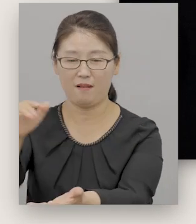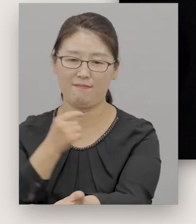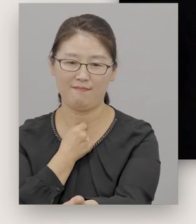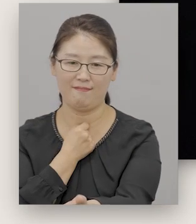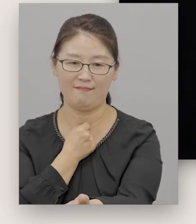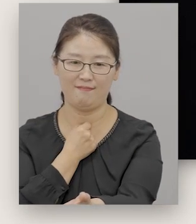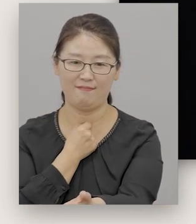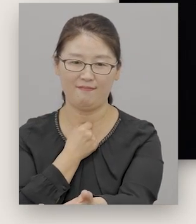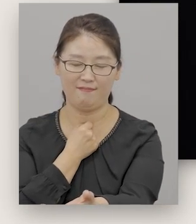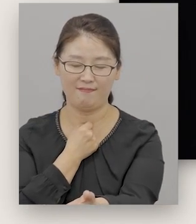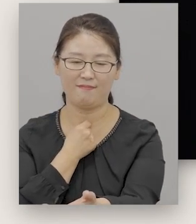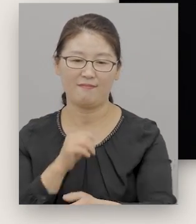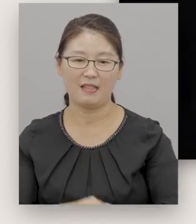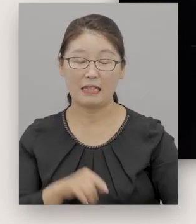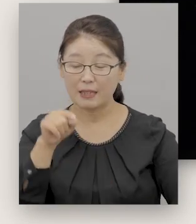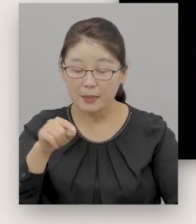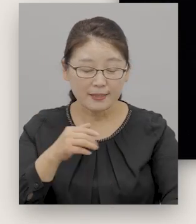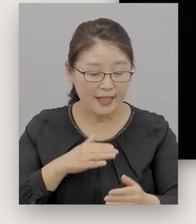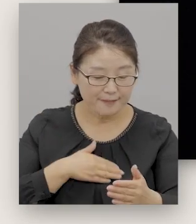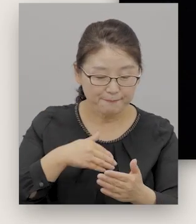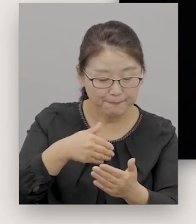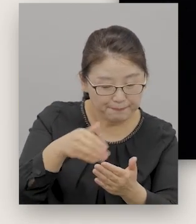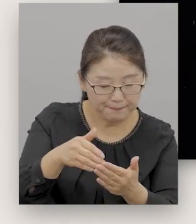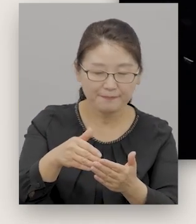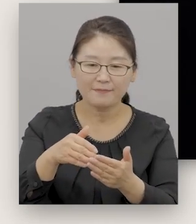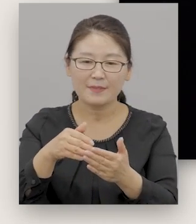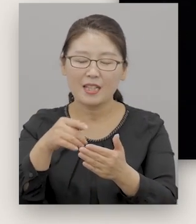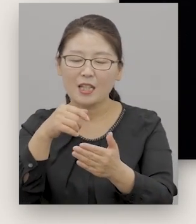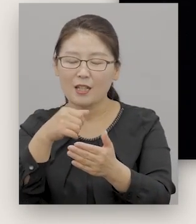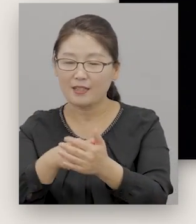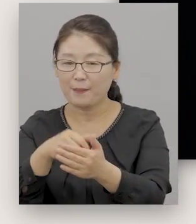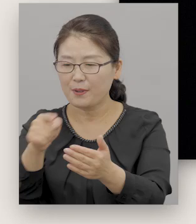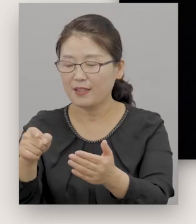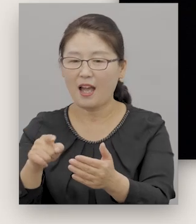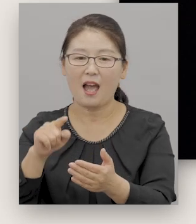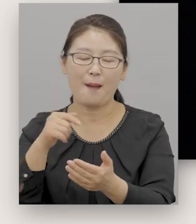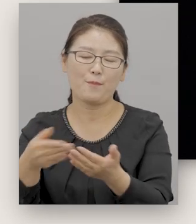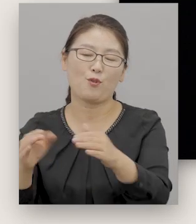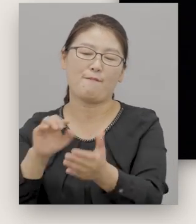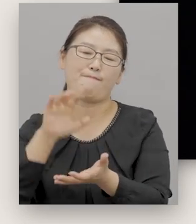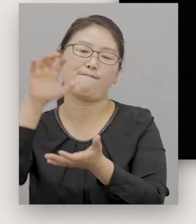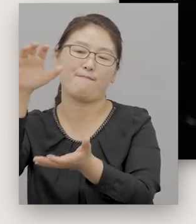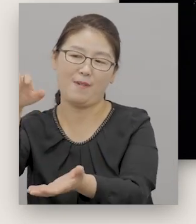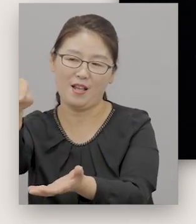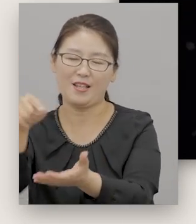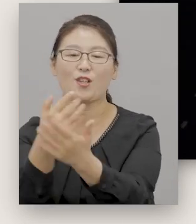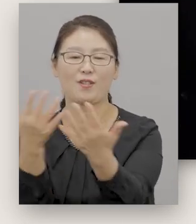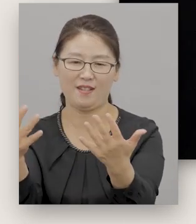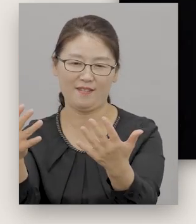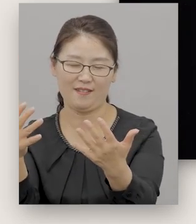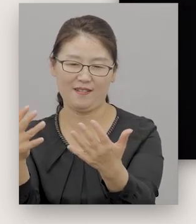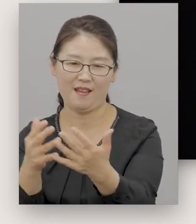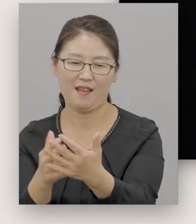보유하게 하는 것에 관심이 있었었고 그렇게 작업들이 한 곳에 모여서 이제 가족을 이루기를 원했었습니다. 그래서 이 윌리엄